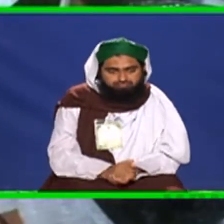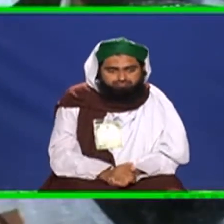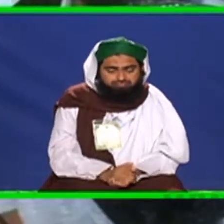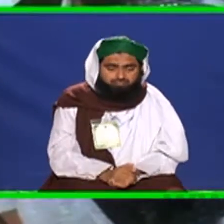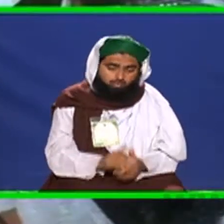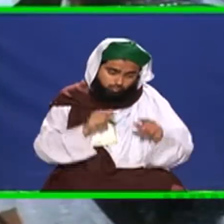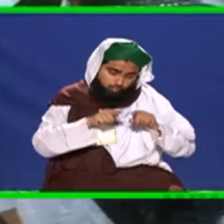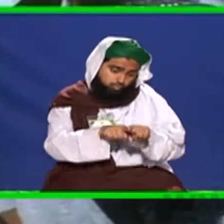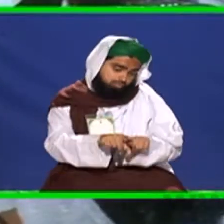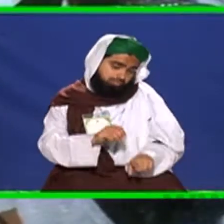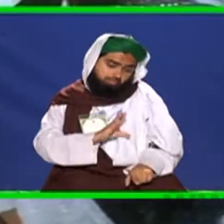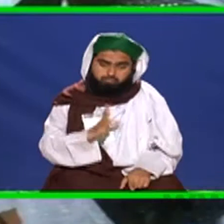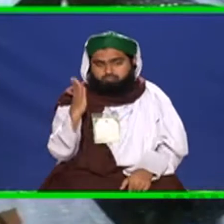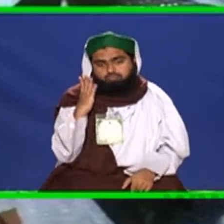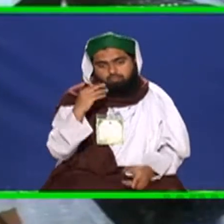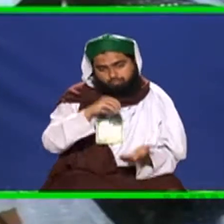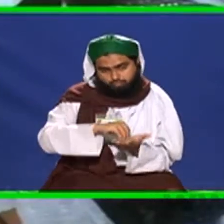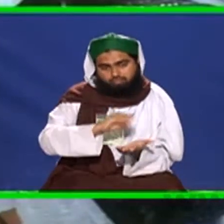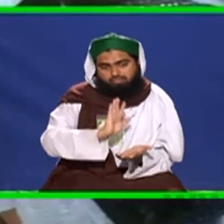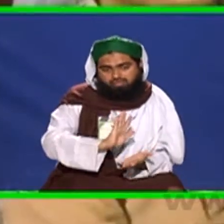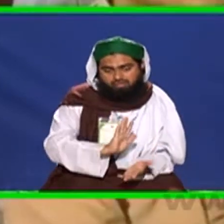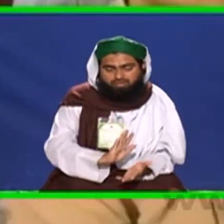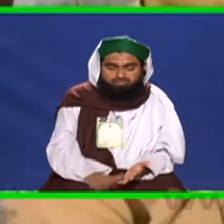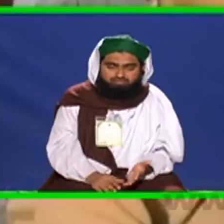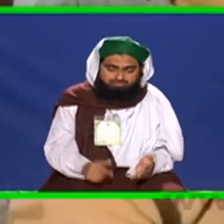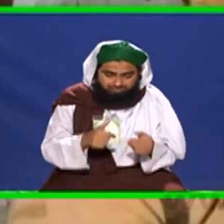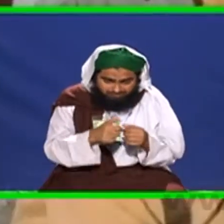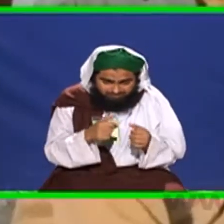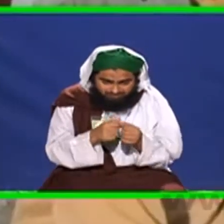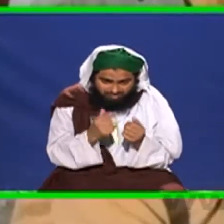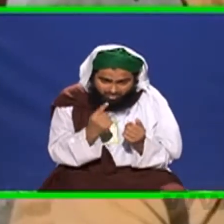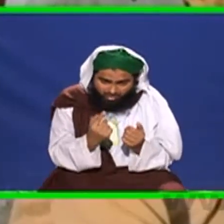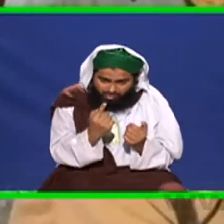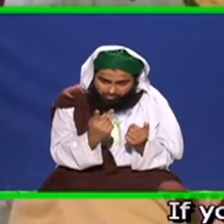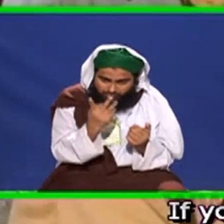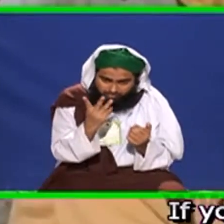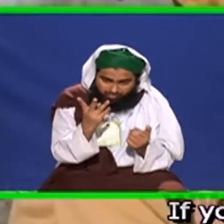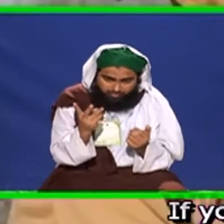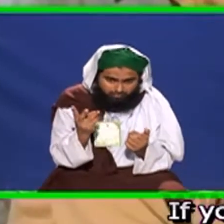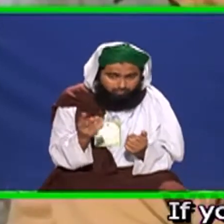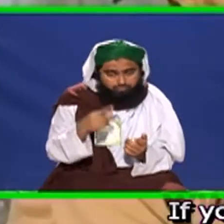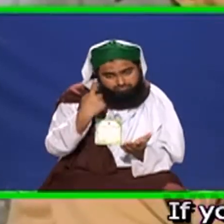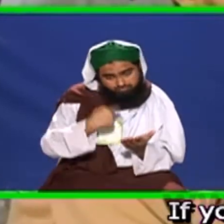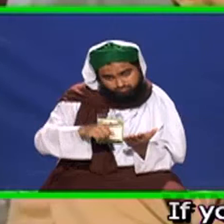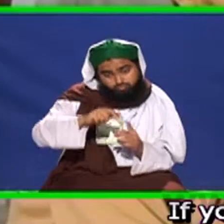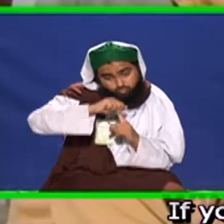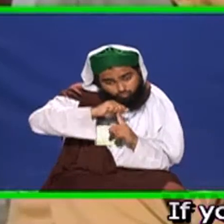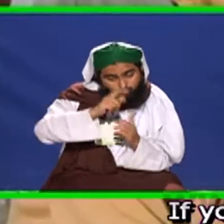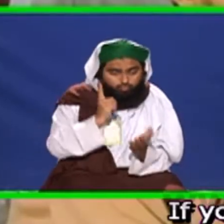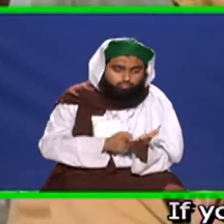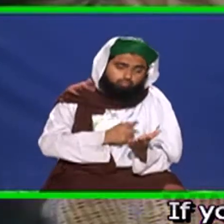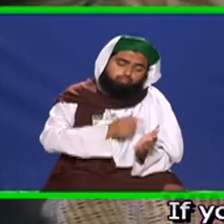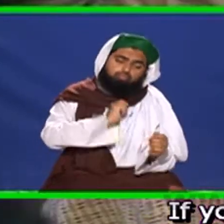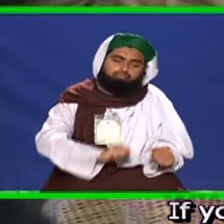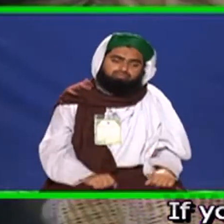تو یہ گنتی جو تسبیح ہے نا، ان کی گنتی ہوتی ہے، اس میں یہ تعداد ضروری ہوتی ہے کہ اگر ایک بار